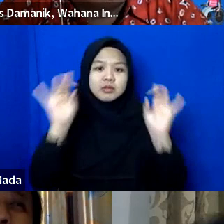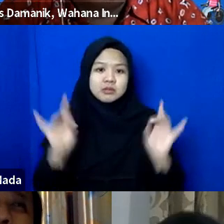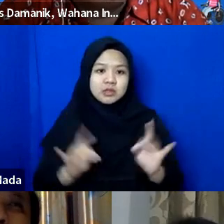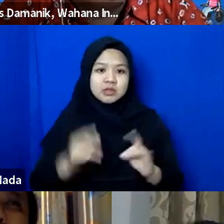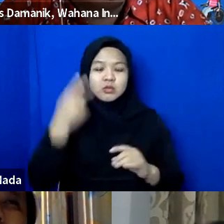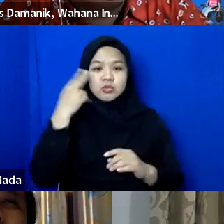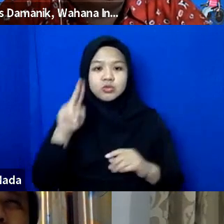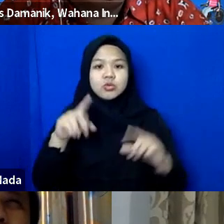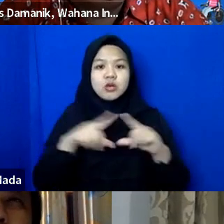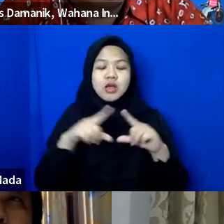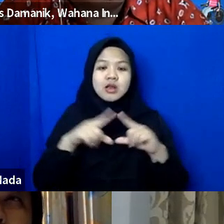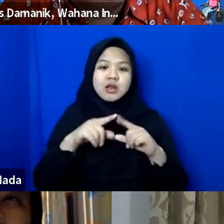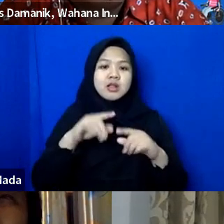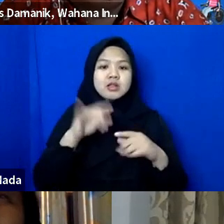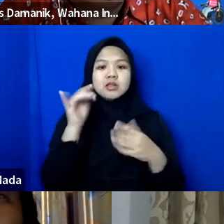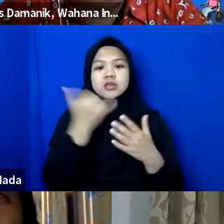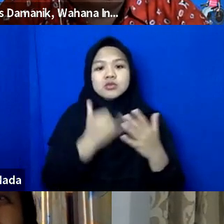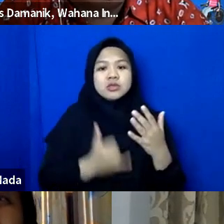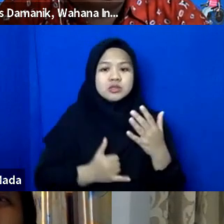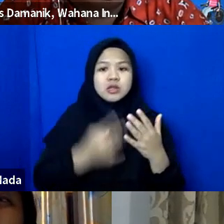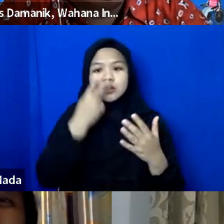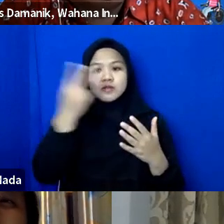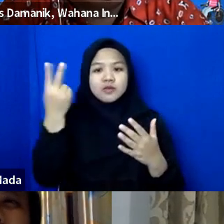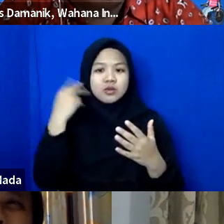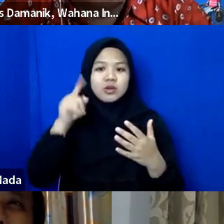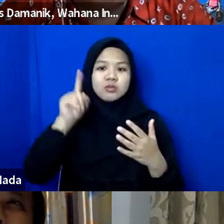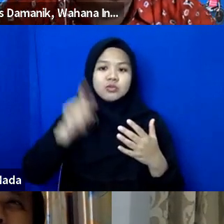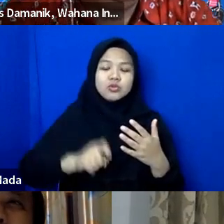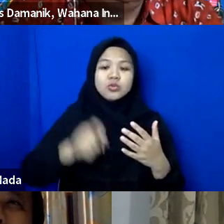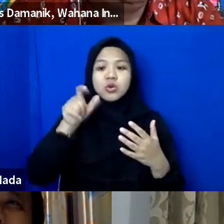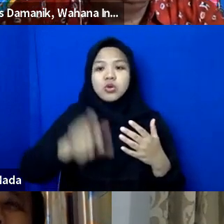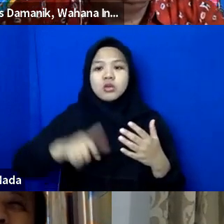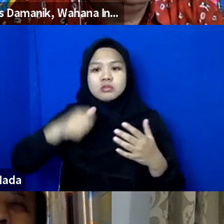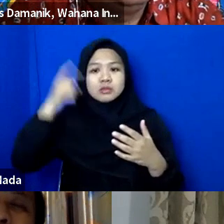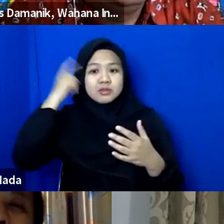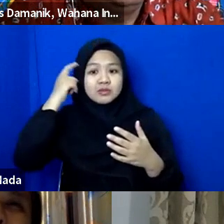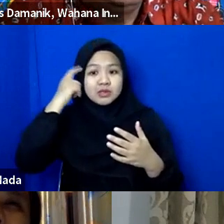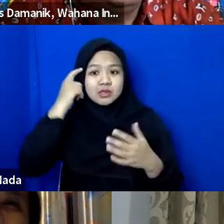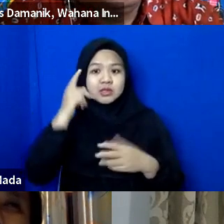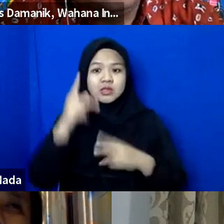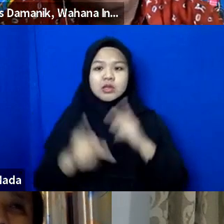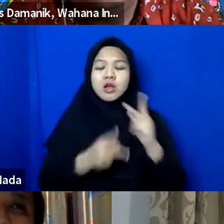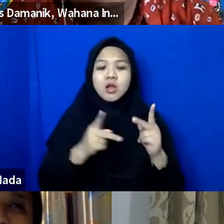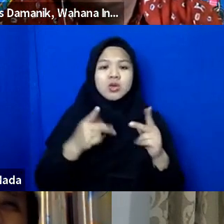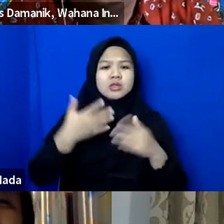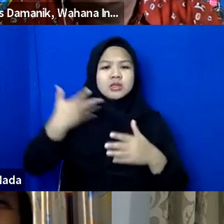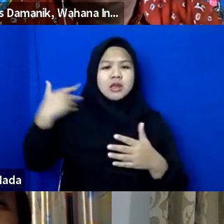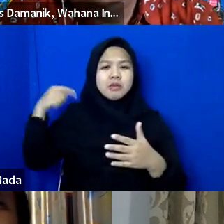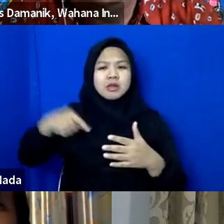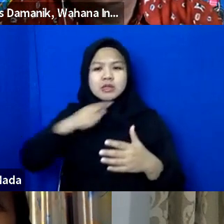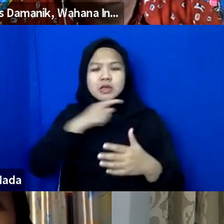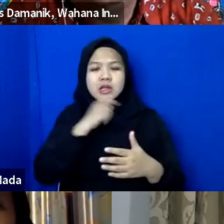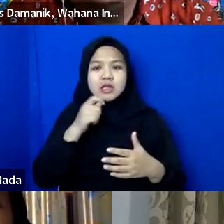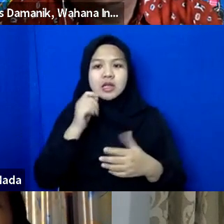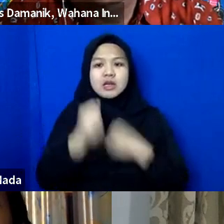butuh alat untuk judicial review tapi juga butuh alat untuk bikin orang mikir bahwa Oh iya ya selama ini ternyata salah